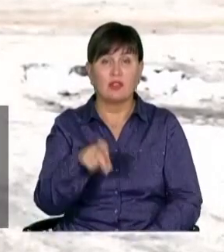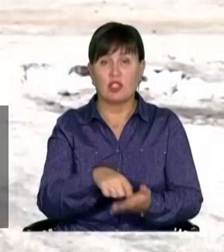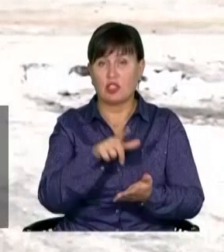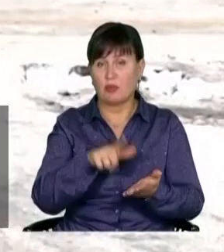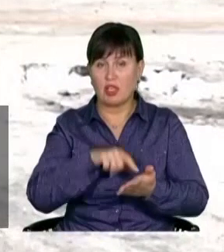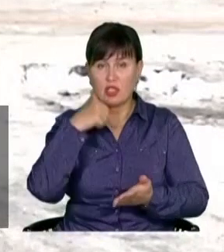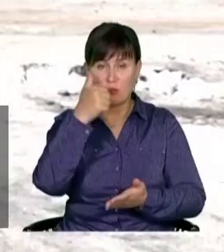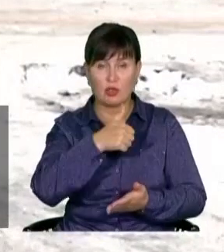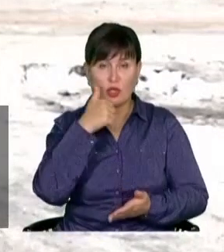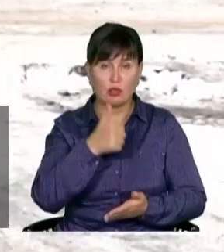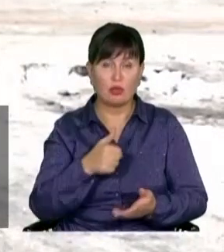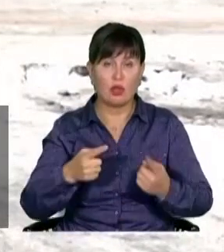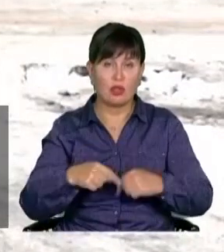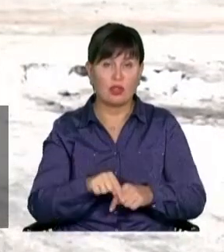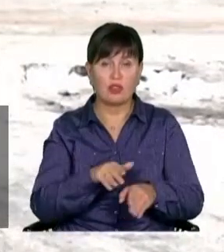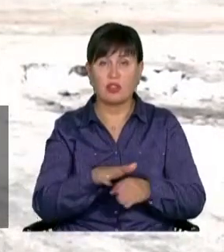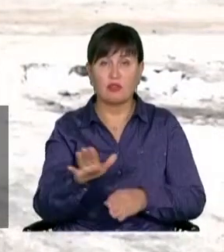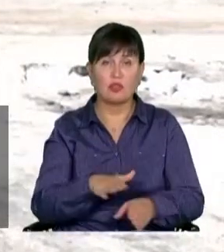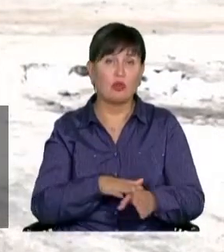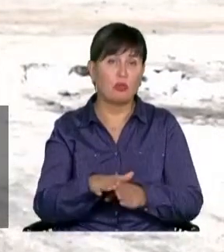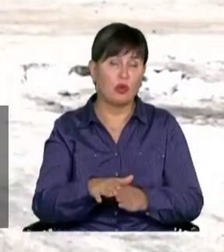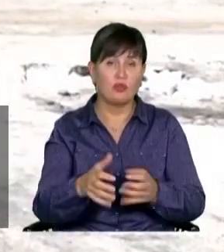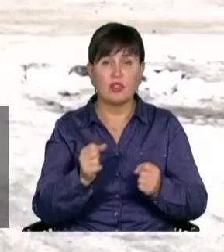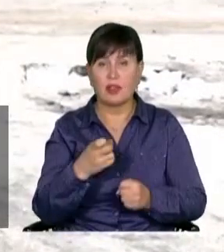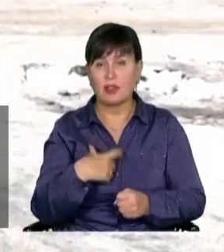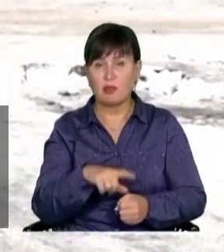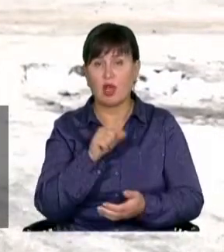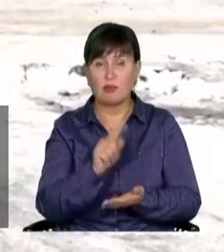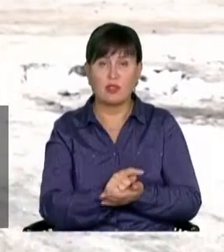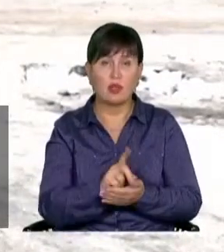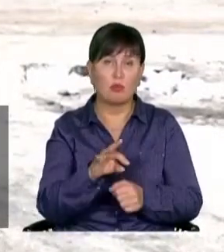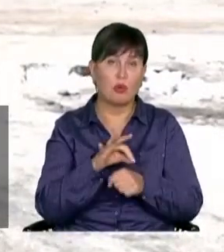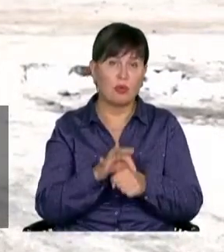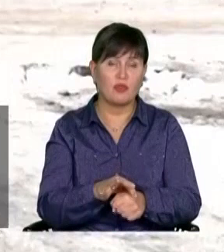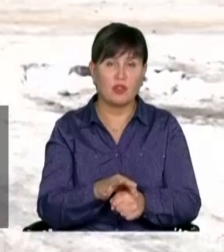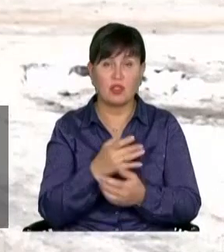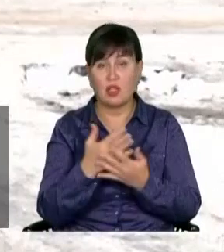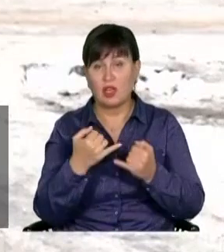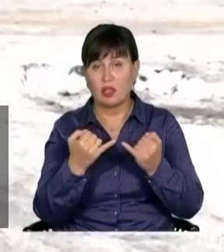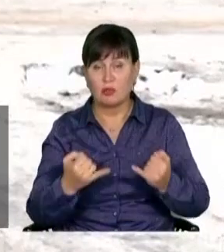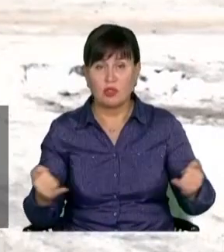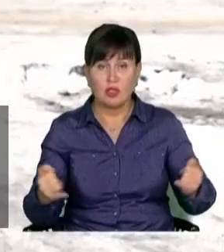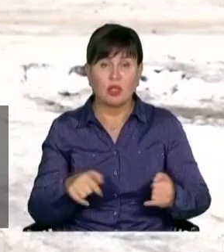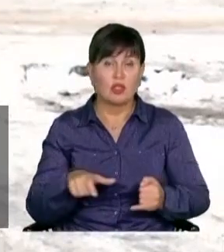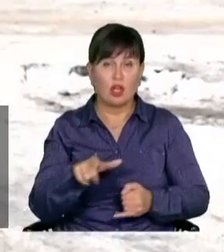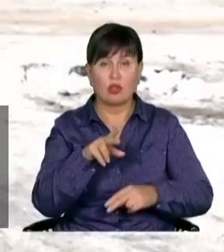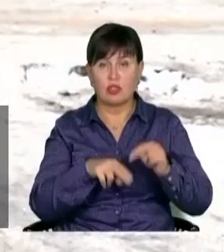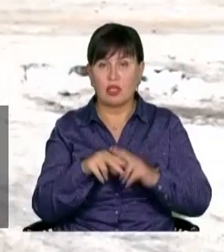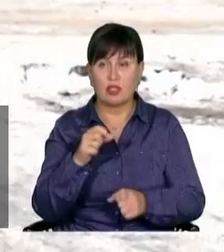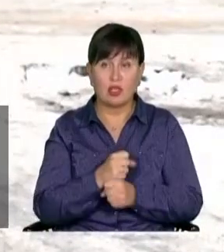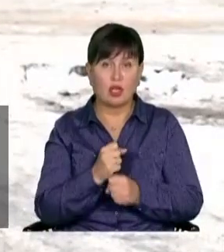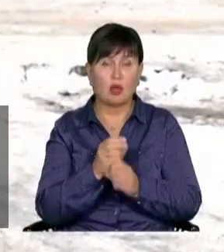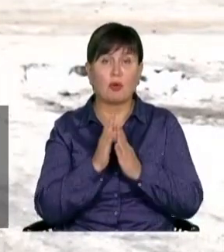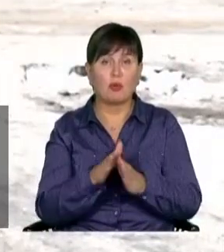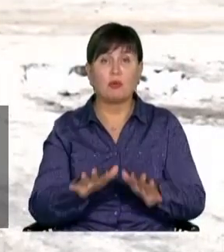2017 году прежний подрядчик не выполнил в полной мере взятые на себя обязательства по проведению инженерных коммуникаций и дорожно-строительных работ. По